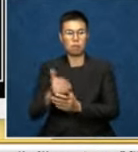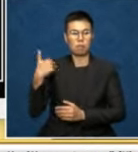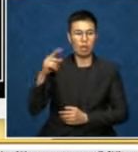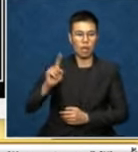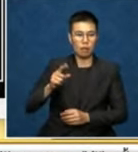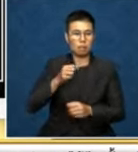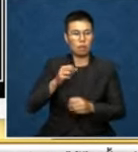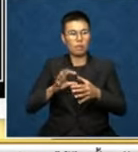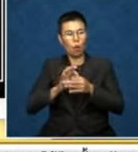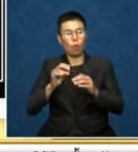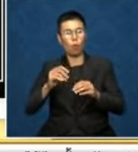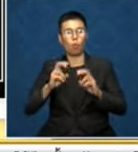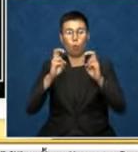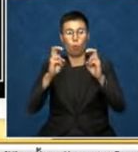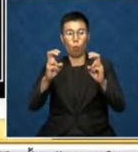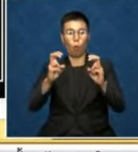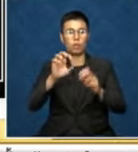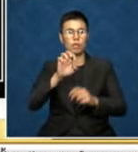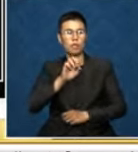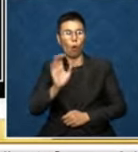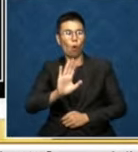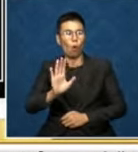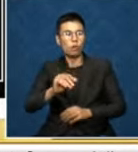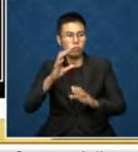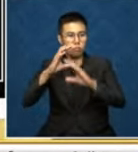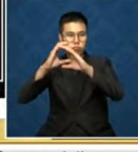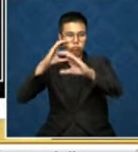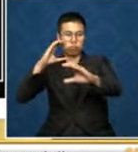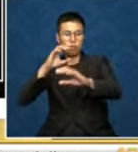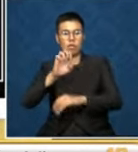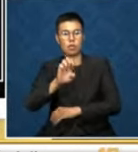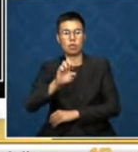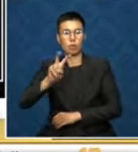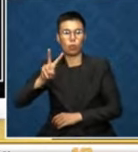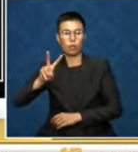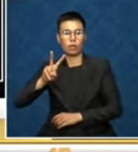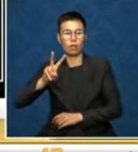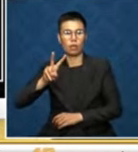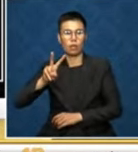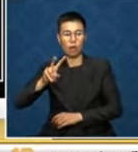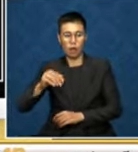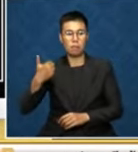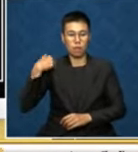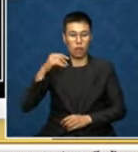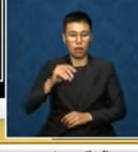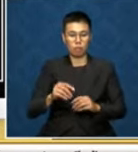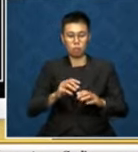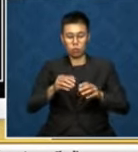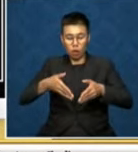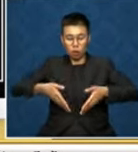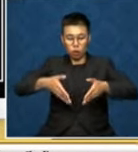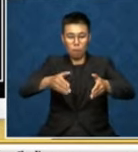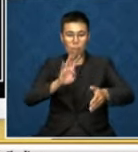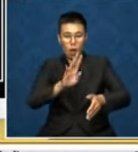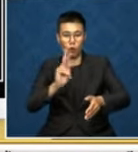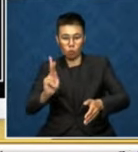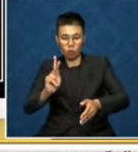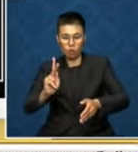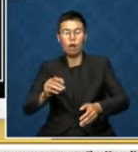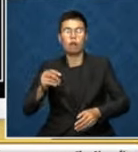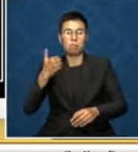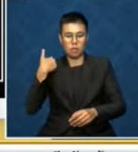ในการใช้รถไฟฟ้านะครับเพราะว่าเนื่องจากไม่ว่าจะเป็นถนนวัดลาดประดุกนะครับถนนบางกรวยไซน้อยนะครับแล้วก็ถนนบ้านกล้วยไซน้อยนะ